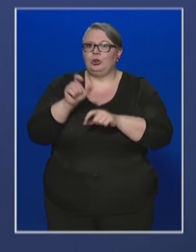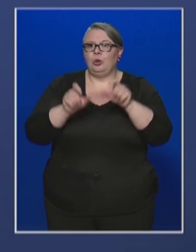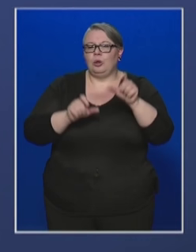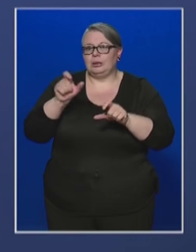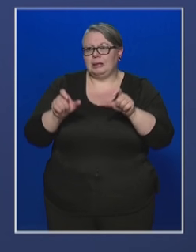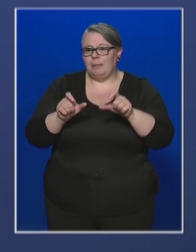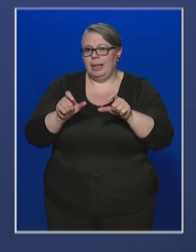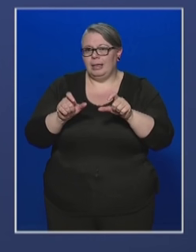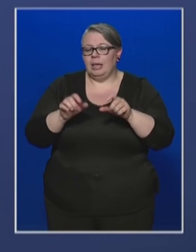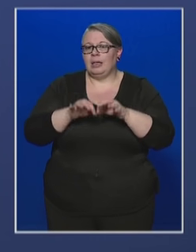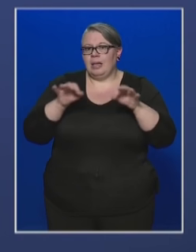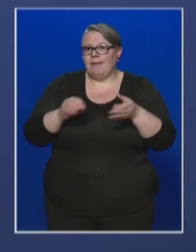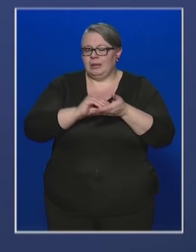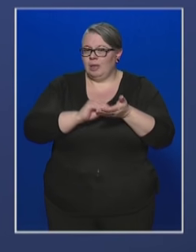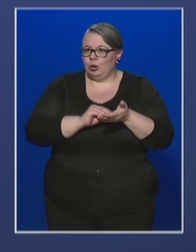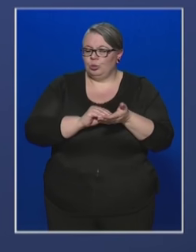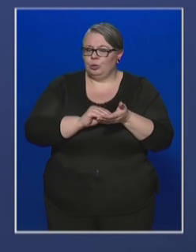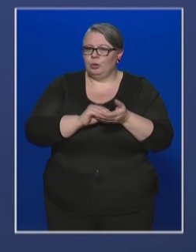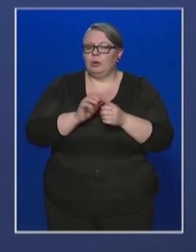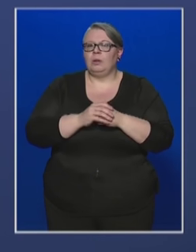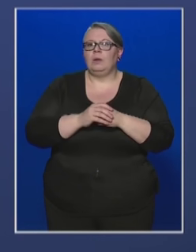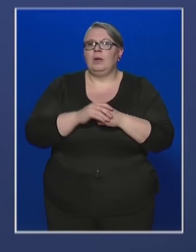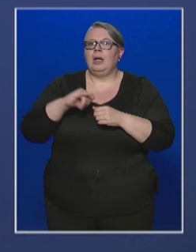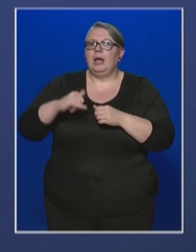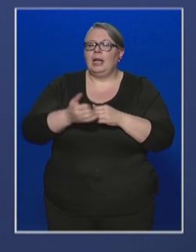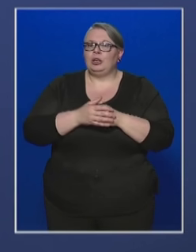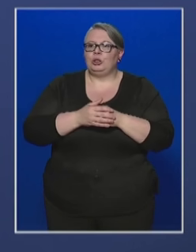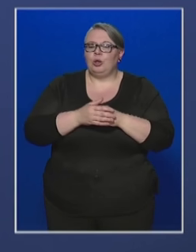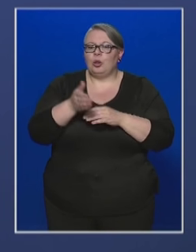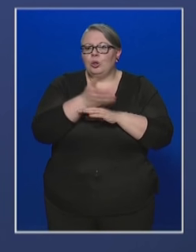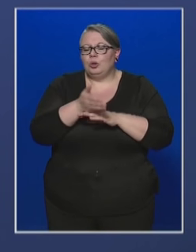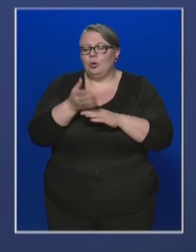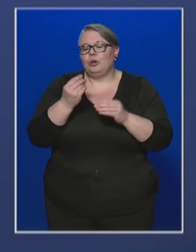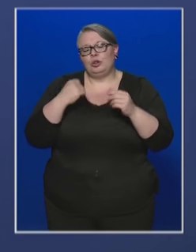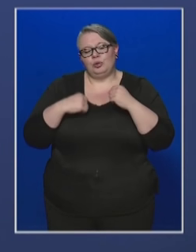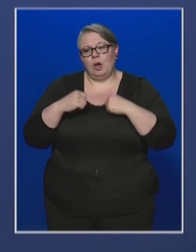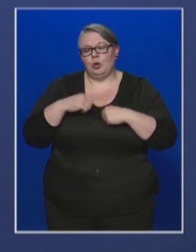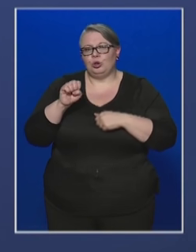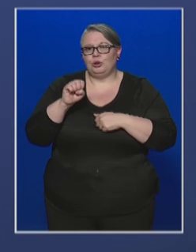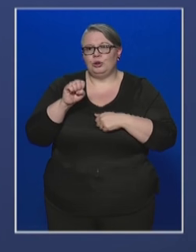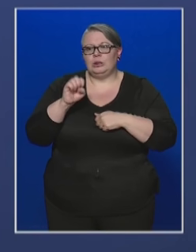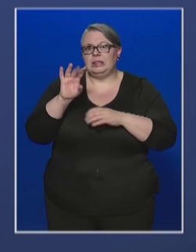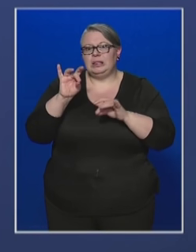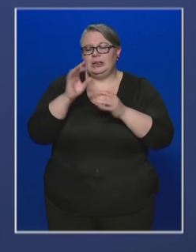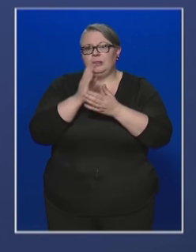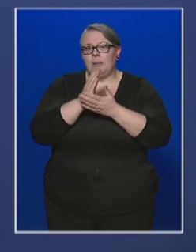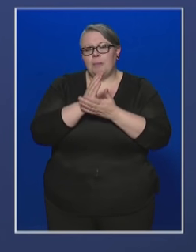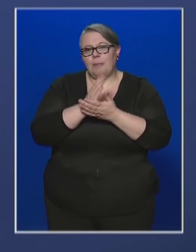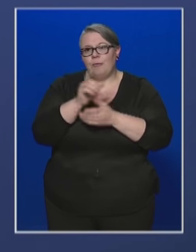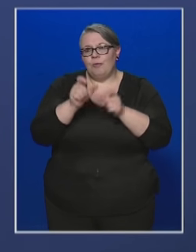fertőzöttet tartunk számon, és közülük sajnos 10 már